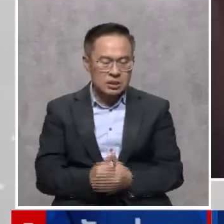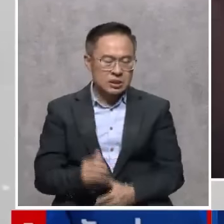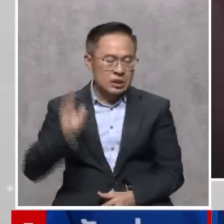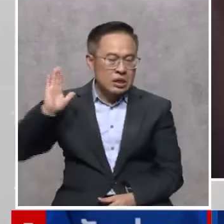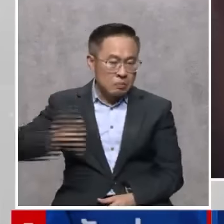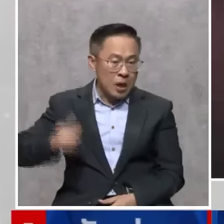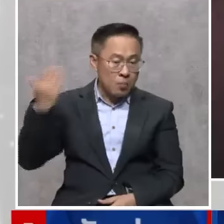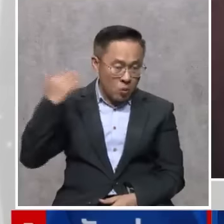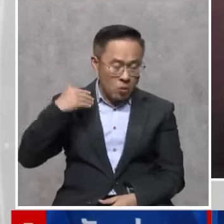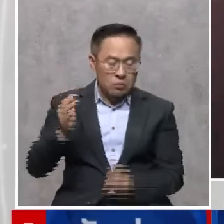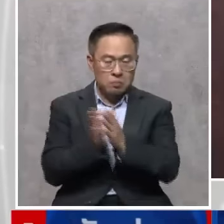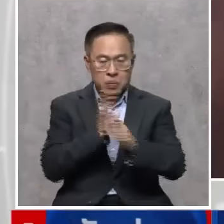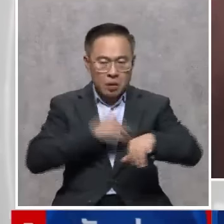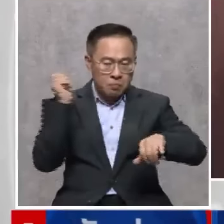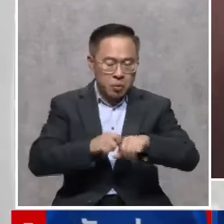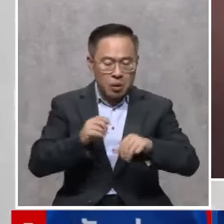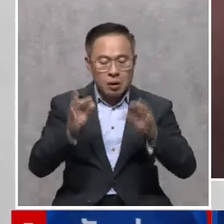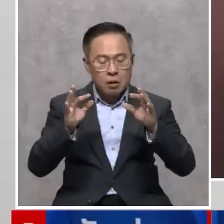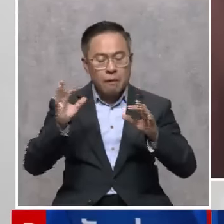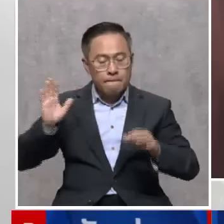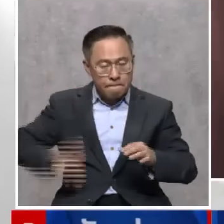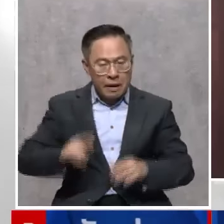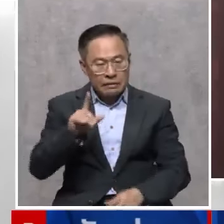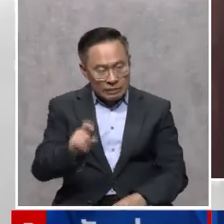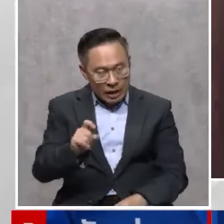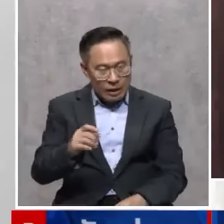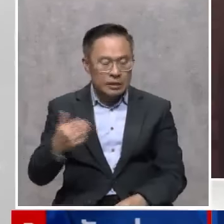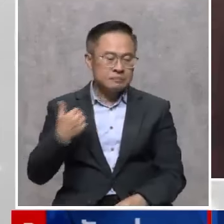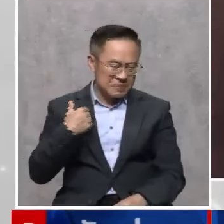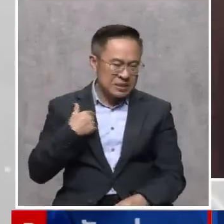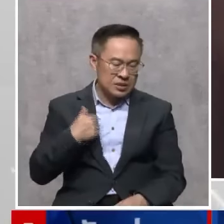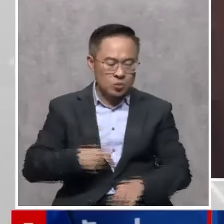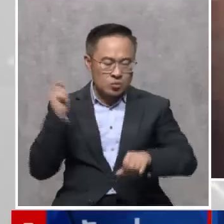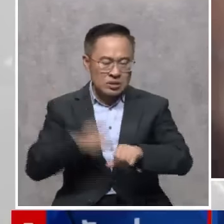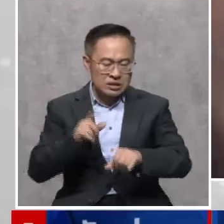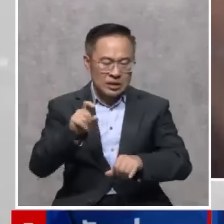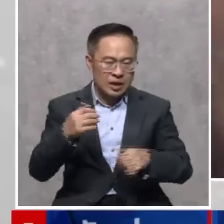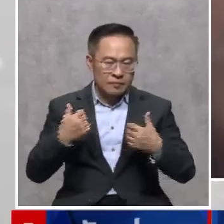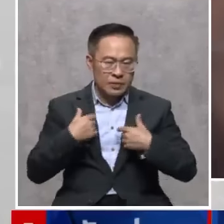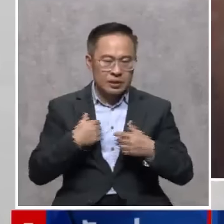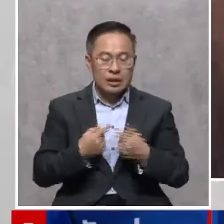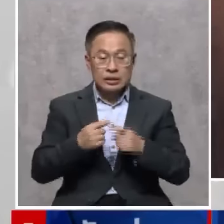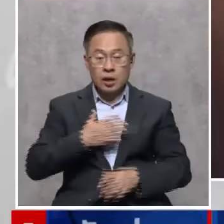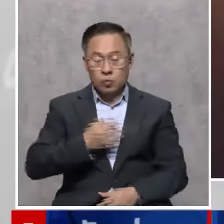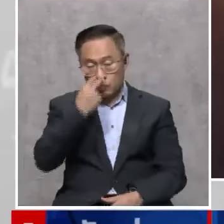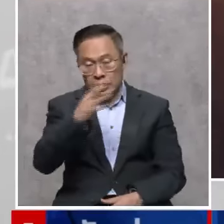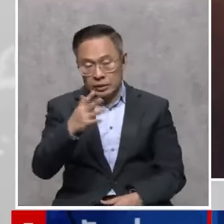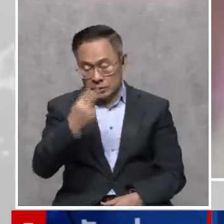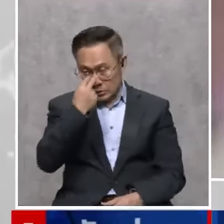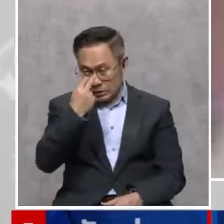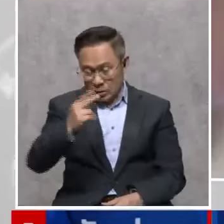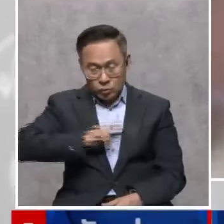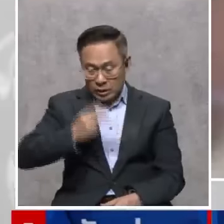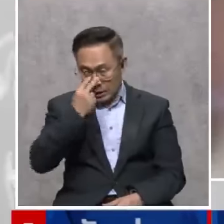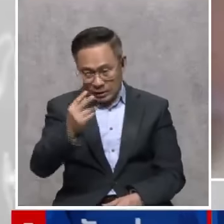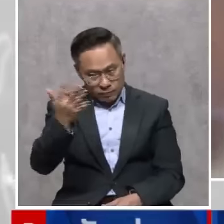ค่ะว่ามีหมาตายอะไรเกิดขึ้นค่ะแต่ว่าเราก็ไม่ได้เห็นภาพตรงนั้น ท